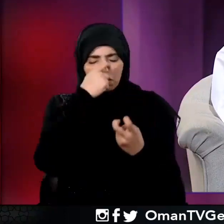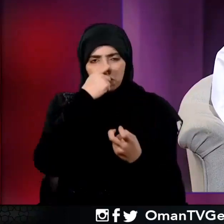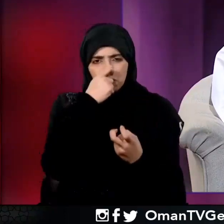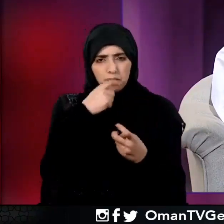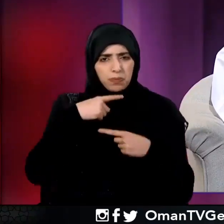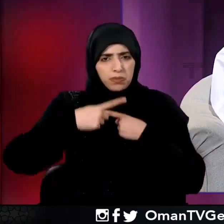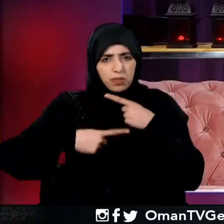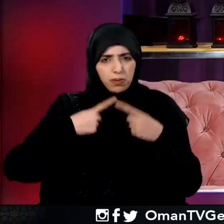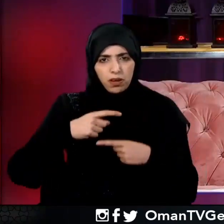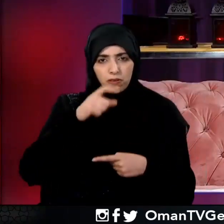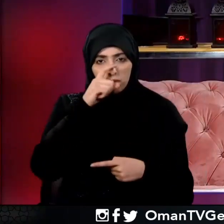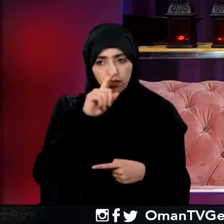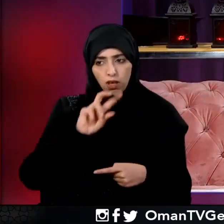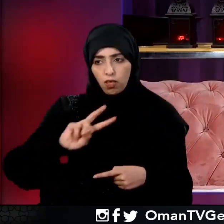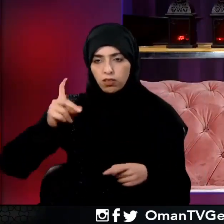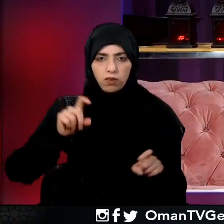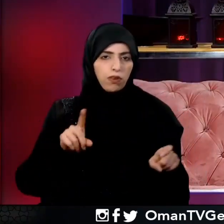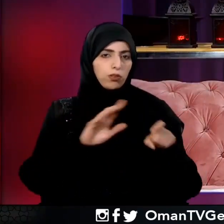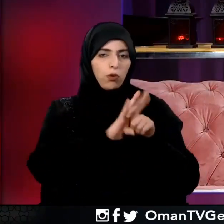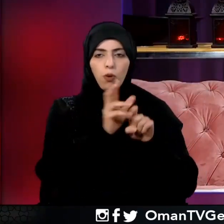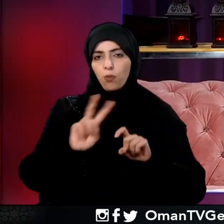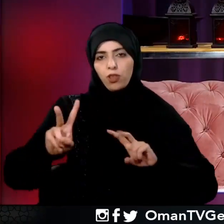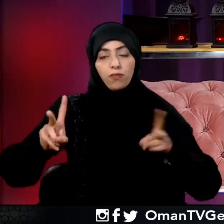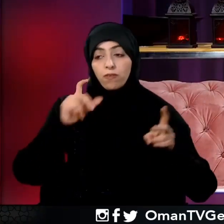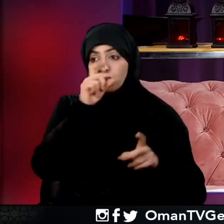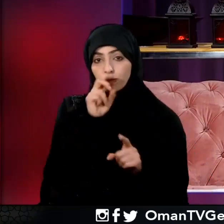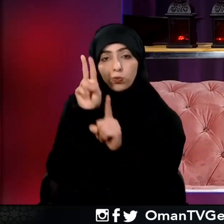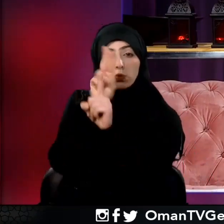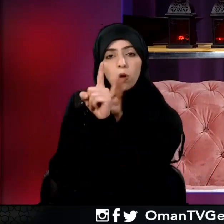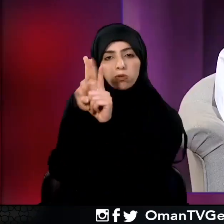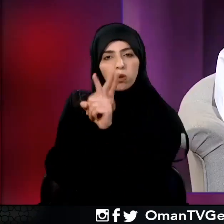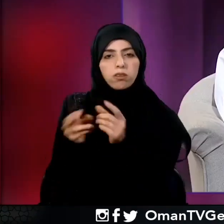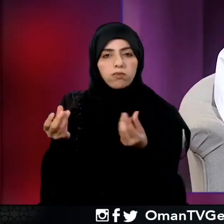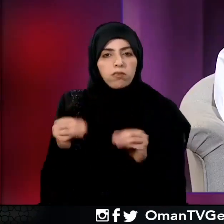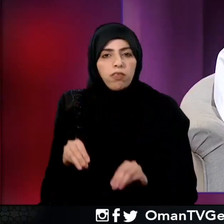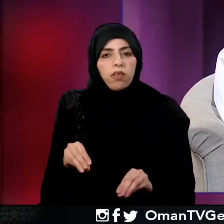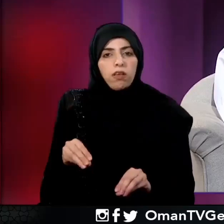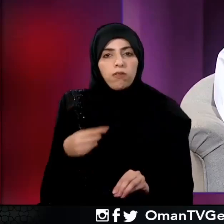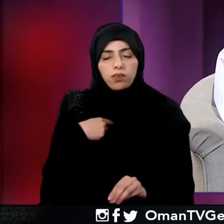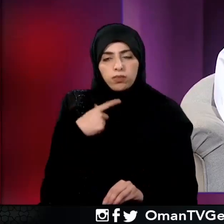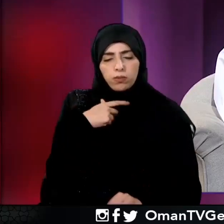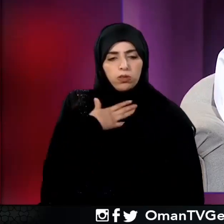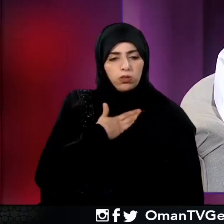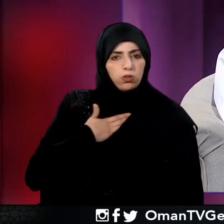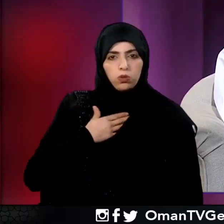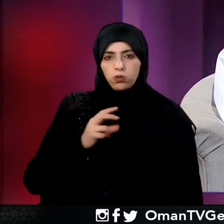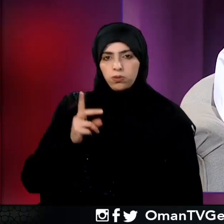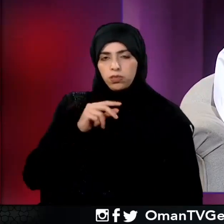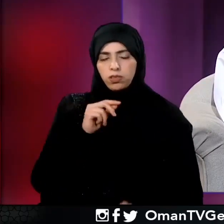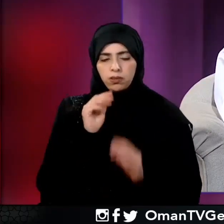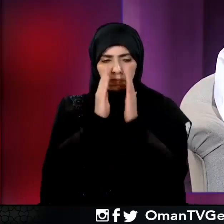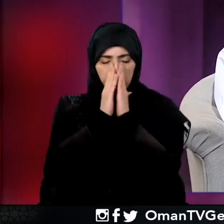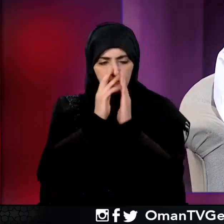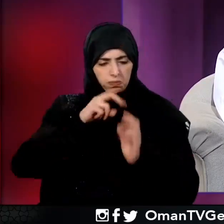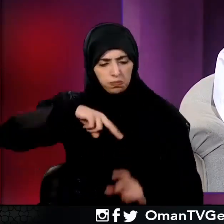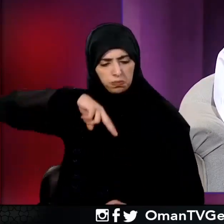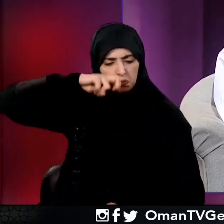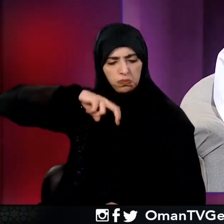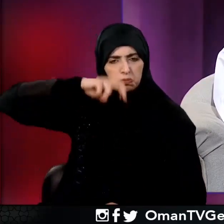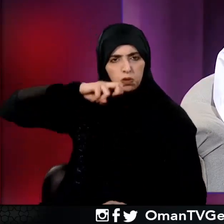الغير مرتبط بكوفيد. لكن أيضا قد تكون هناك اللي هي فقدان حساسية الشم